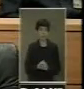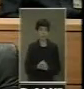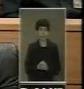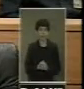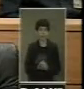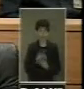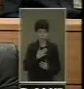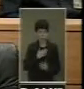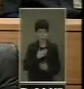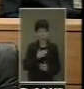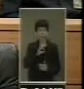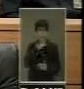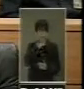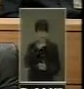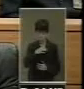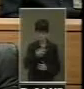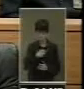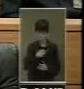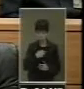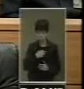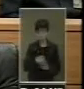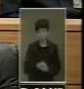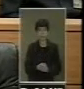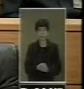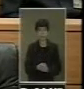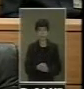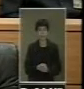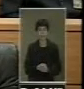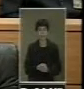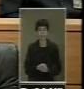แต่สิ่งที่ผมจะพูดต่อไปนี้ท่านครับ